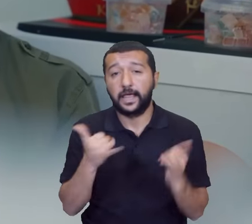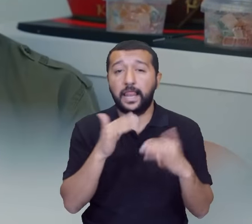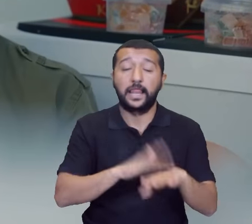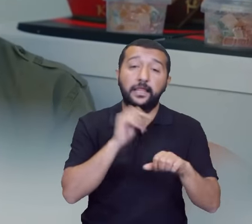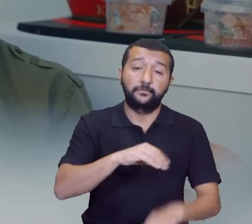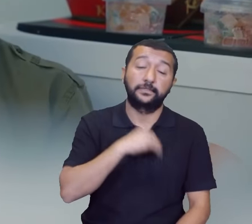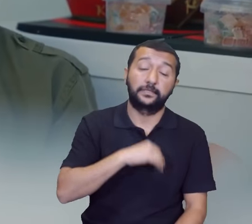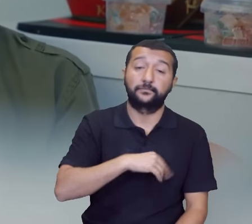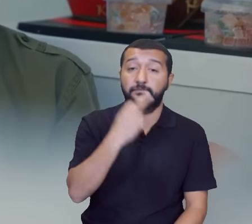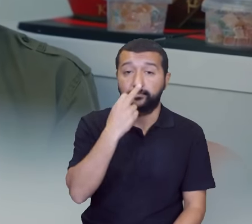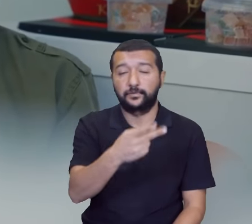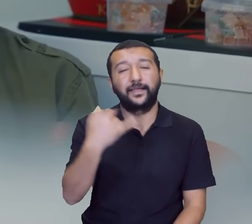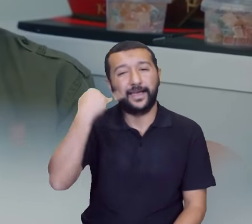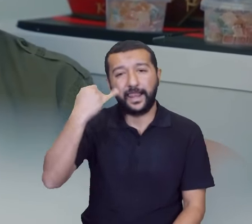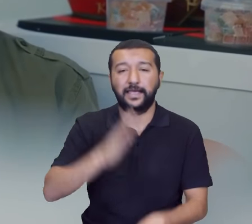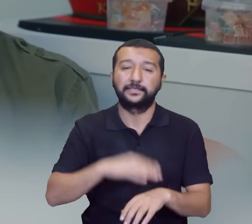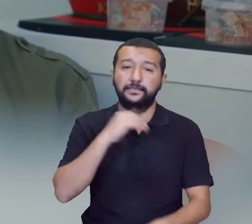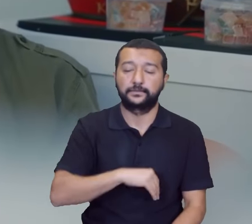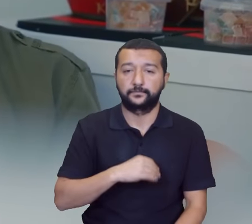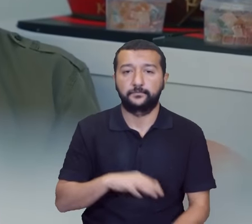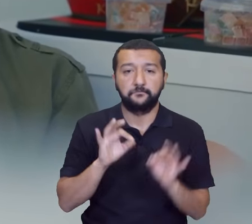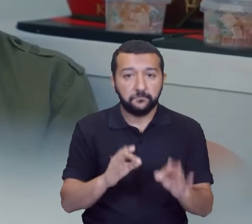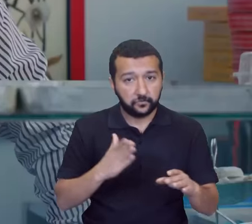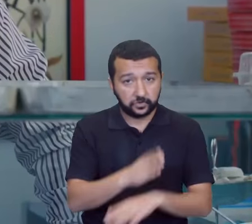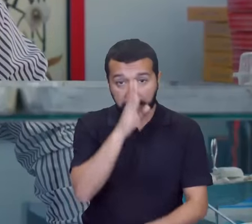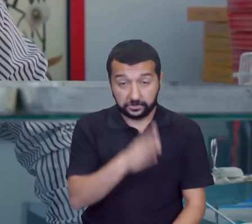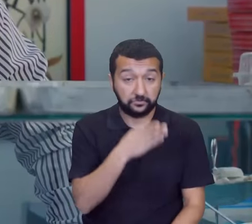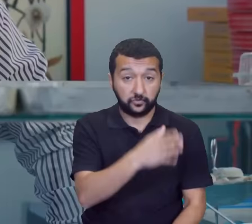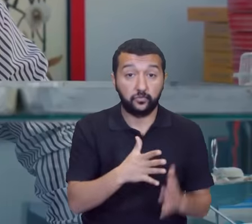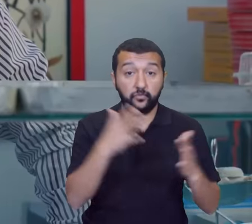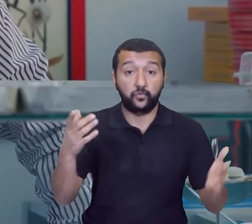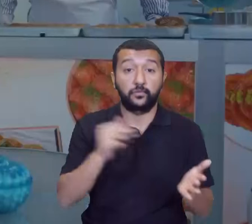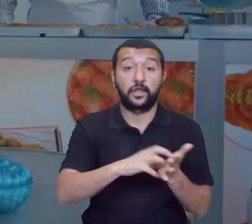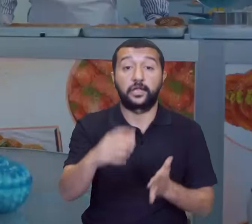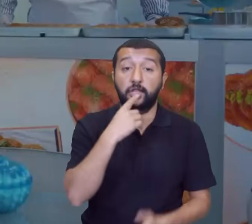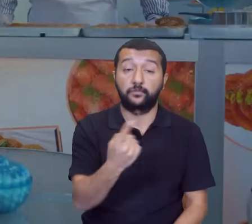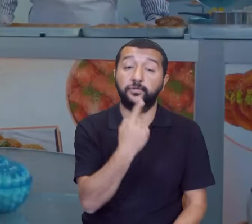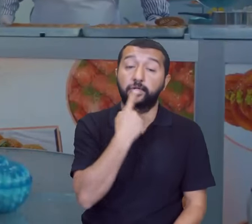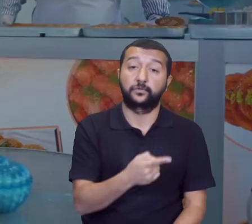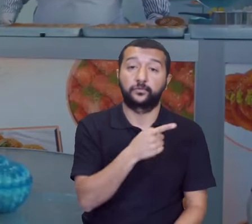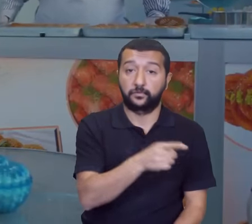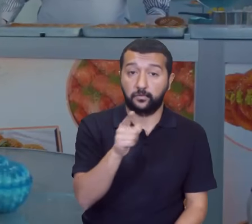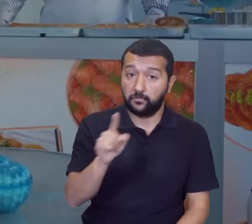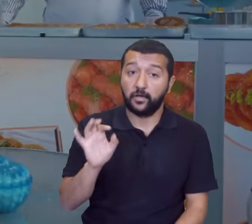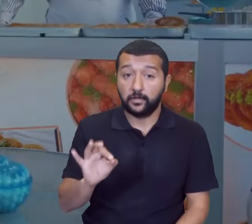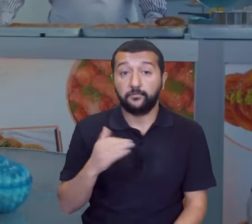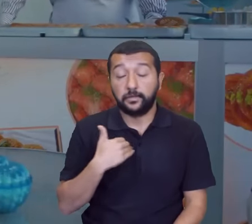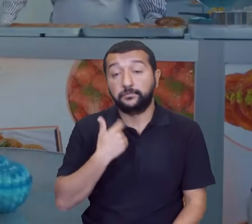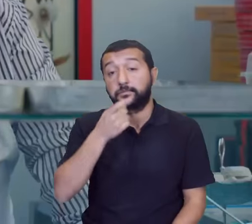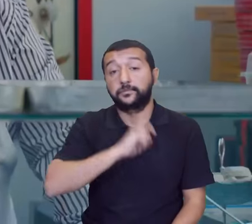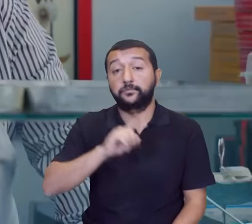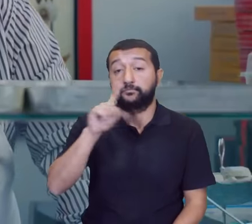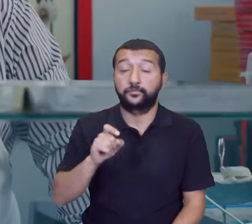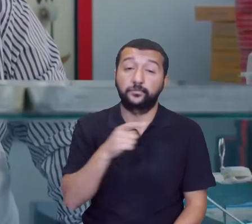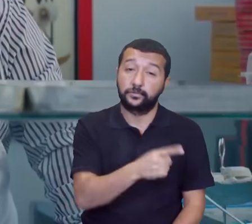yapıyor sandım. Ne bileyim yani kafa buluyor sanıyorum ben de. Meğersem ciddiymiş, büyük para ayırdım diyor, bir şey diyor falan falan ama ben bir kıllandım